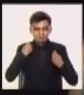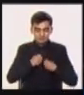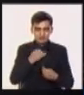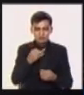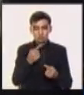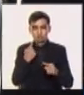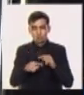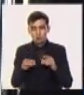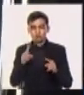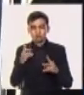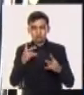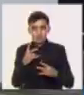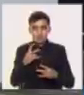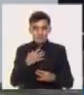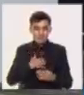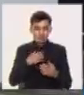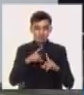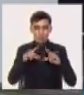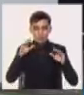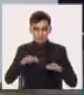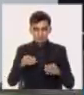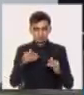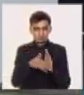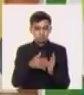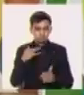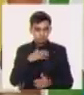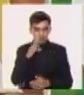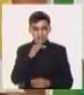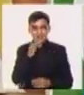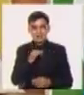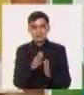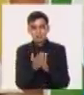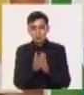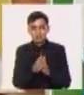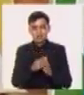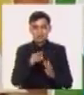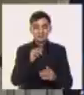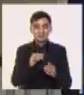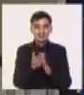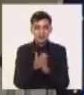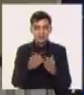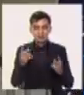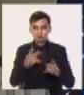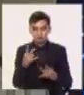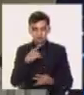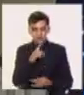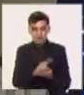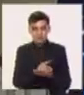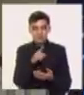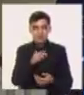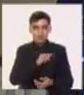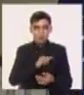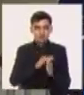другие принадлежности. Несмотря на это, в Алматы-Кытап настаивают, что рабочие тетради нужны. Рабочие тетради